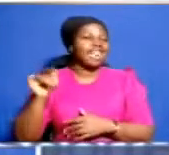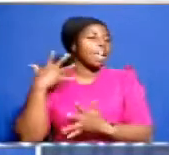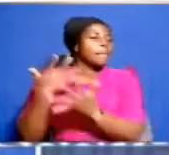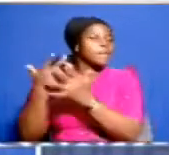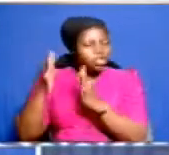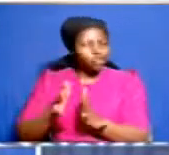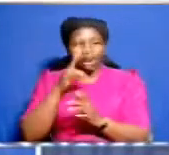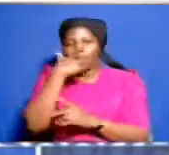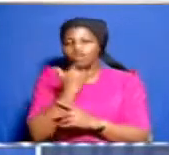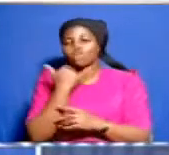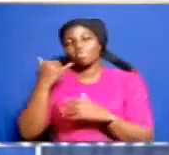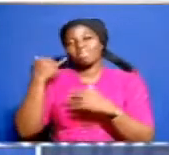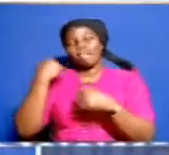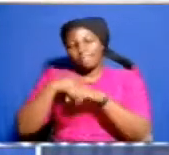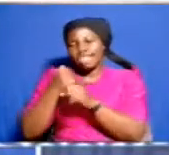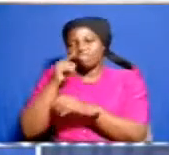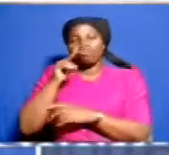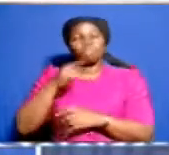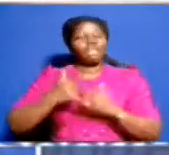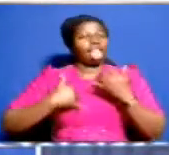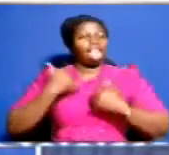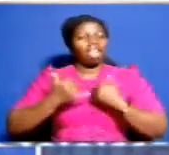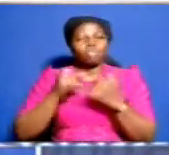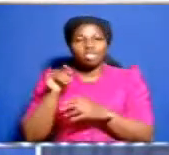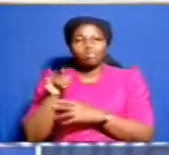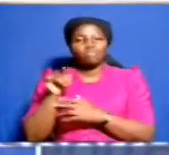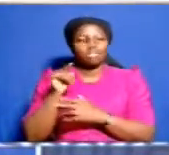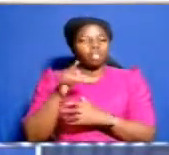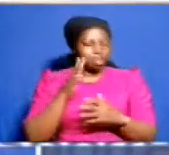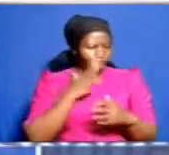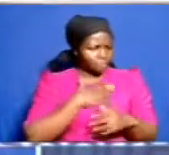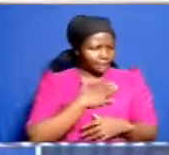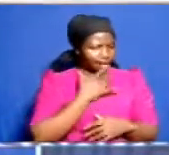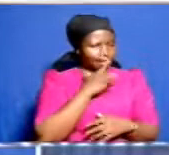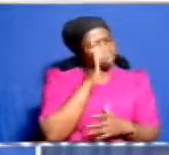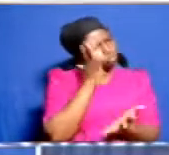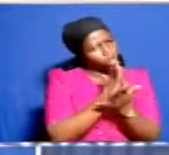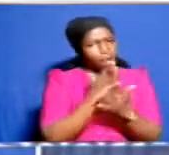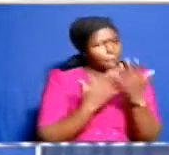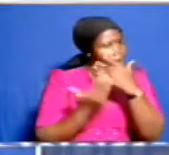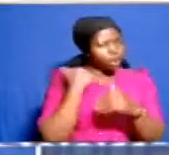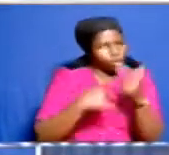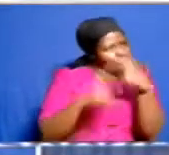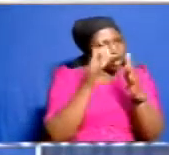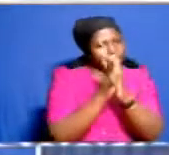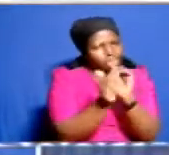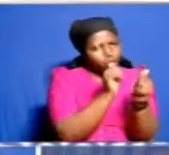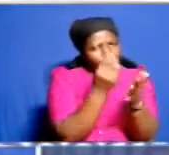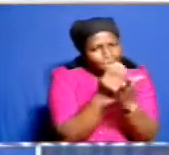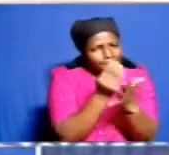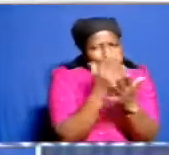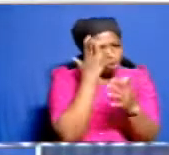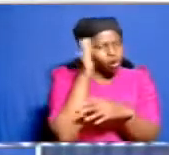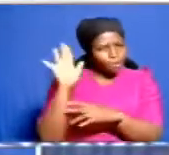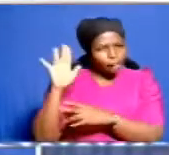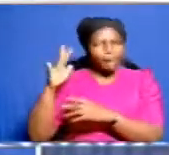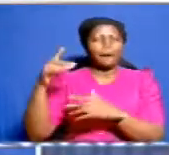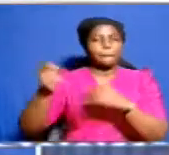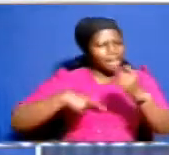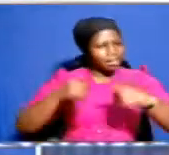Nikamwambia hapana, mimi huwa nashinda na sport pesa na najua message zao. Nikamwambia kama unataka uamini